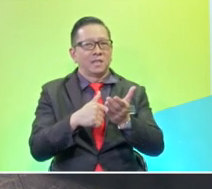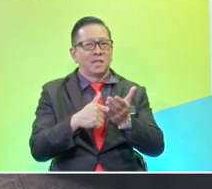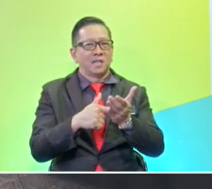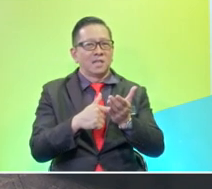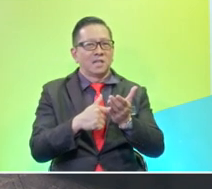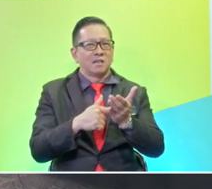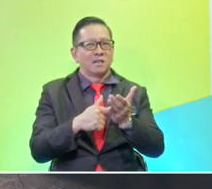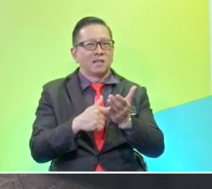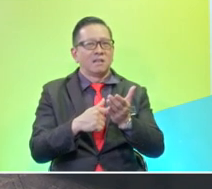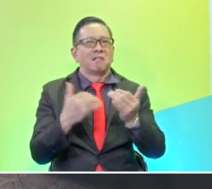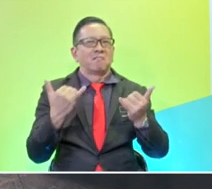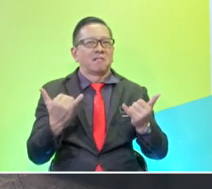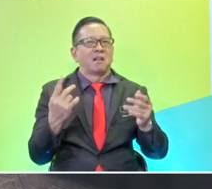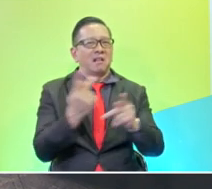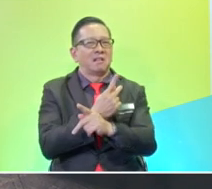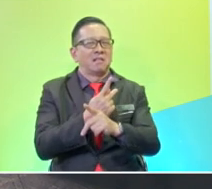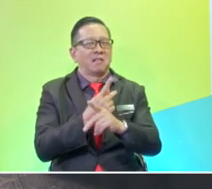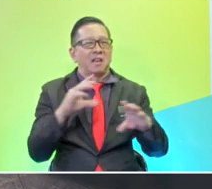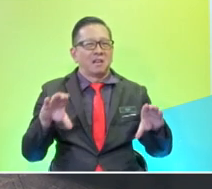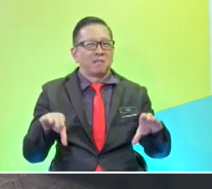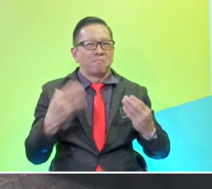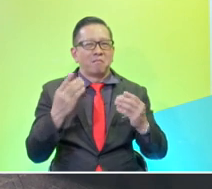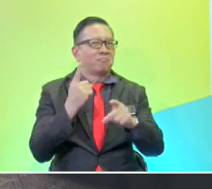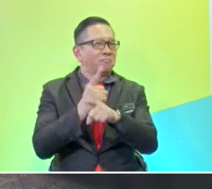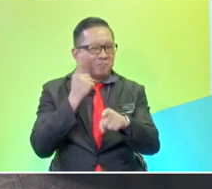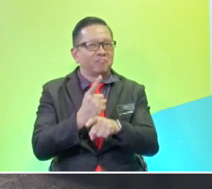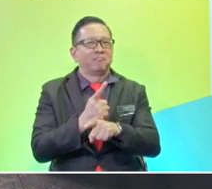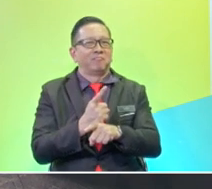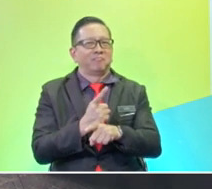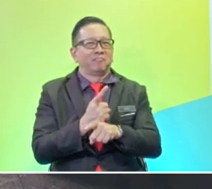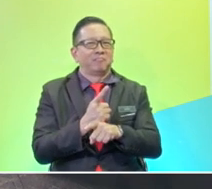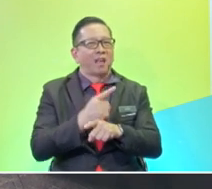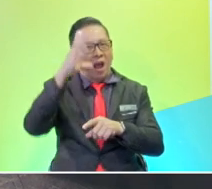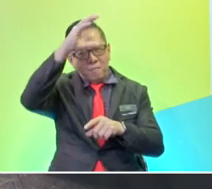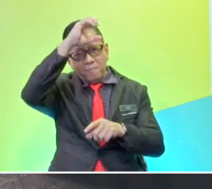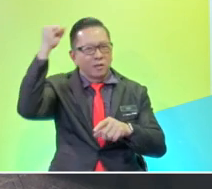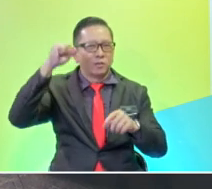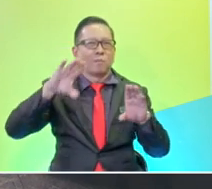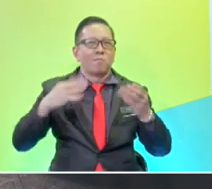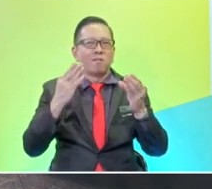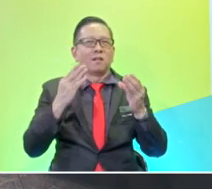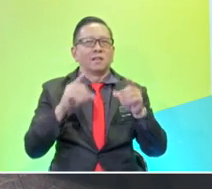anak bagi hindiagonal anak pagi eee jawaban Oh Abang sama-sama